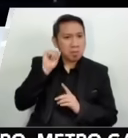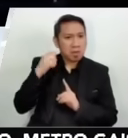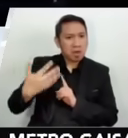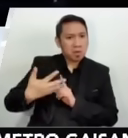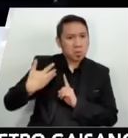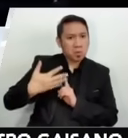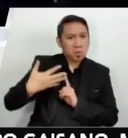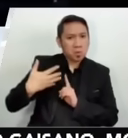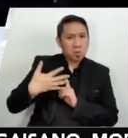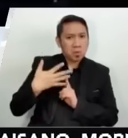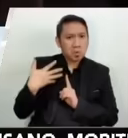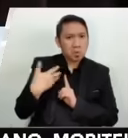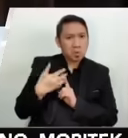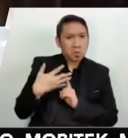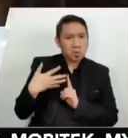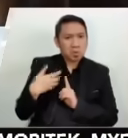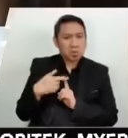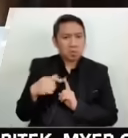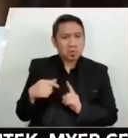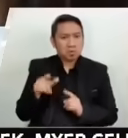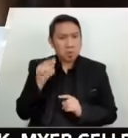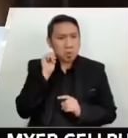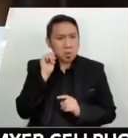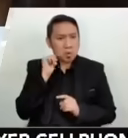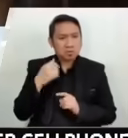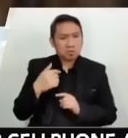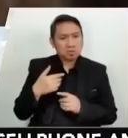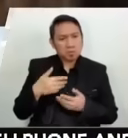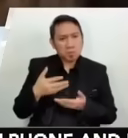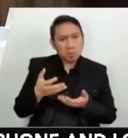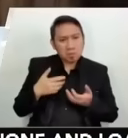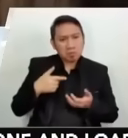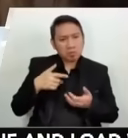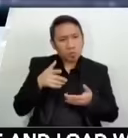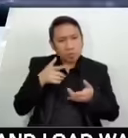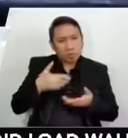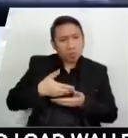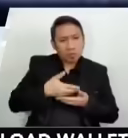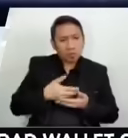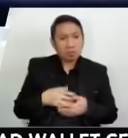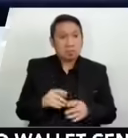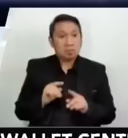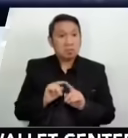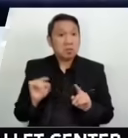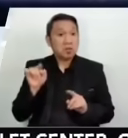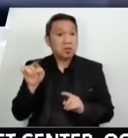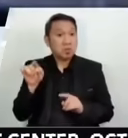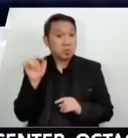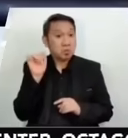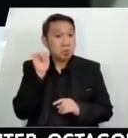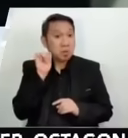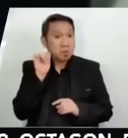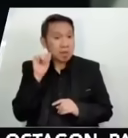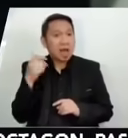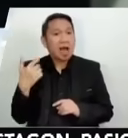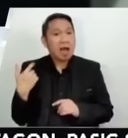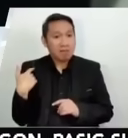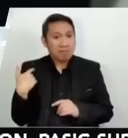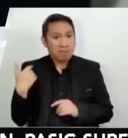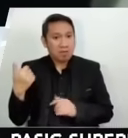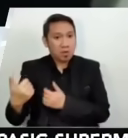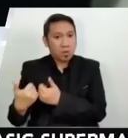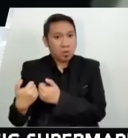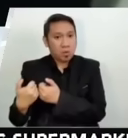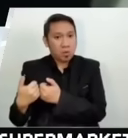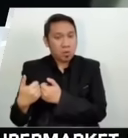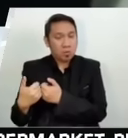Lagi niya po parang binibaby, sir. Iyon nga lang, may kinakasama na raw pala ang naturang babae. Ayon sa pulisya,